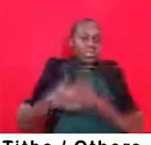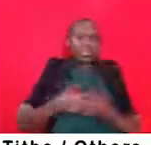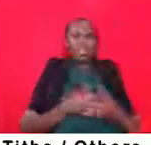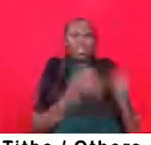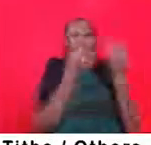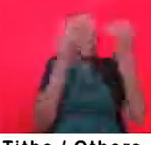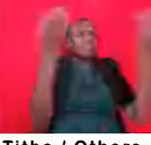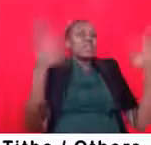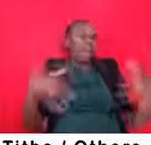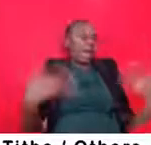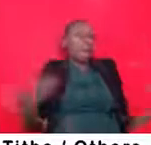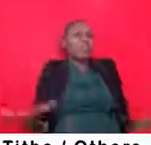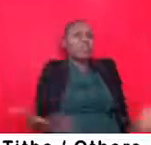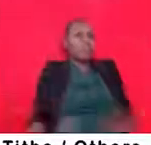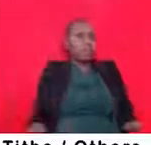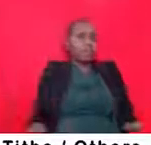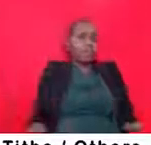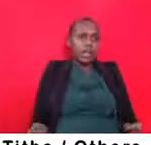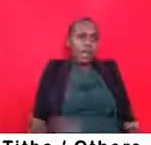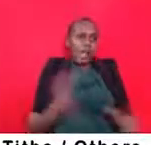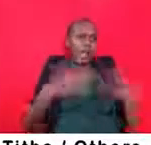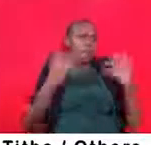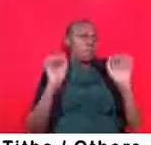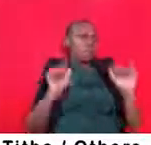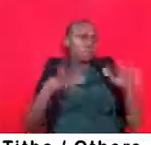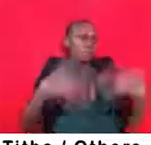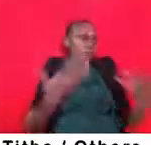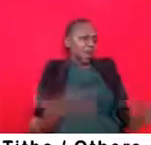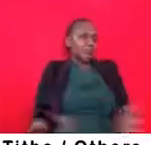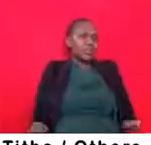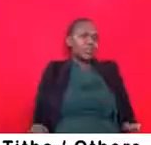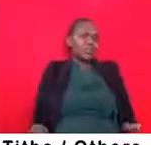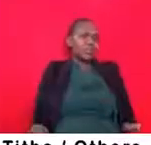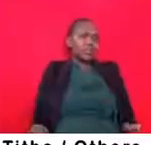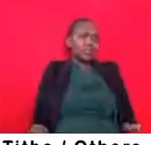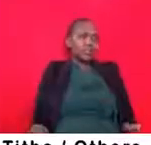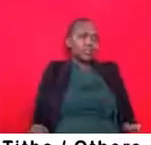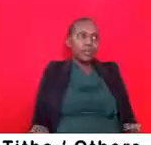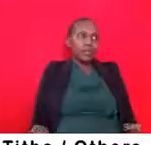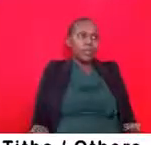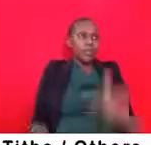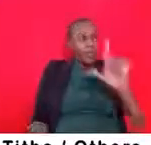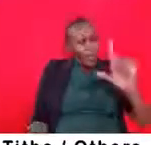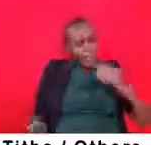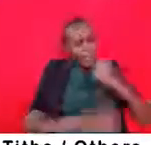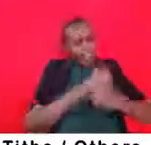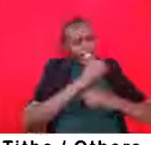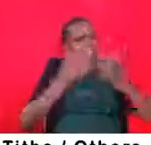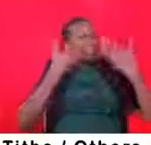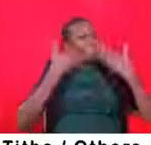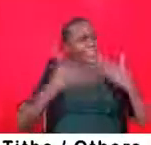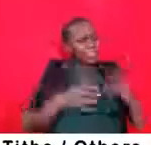watoto wengi. Itakuwa namna gani wewe? Mwaka